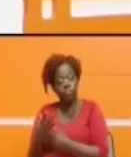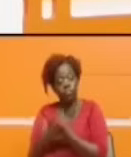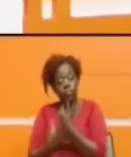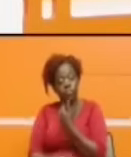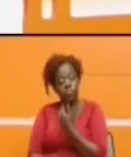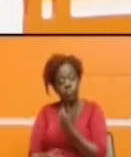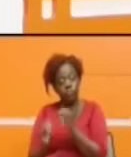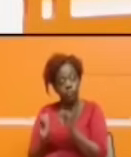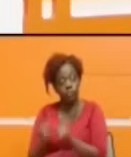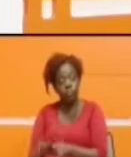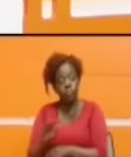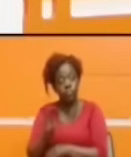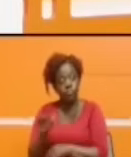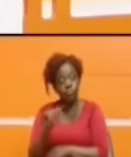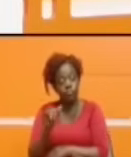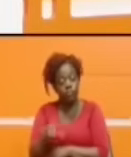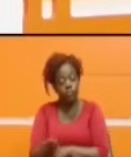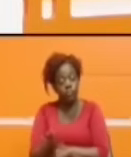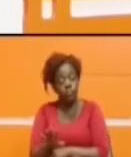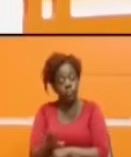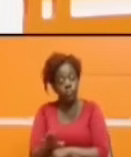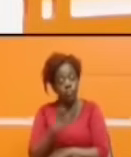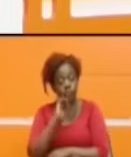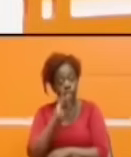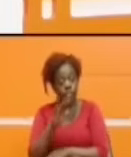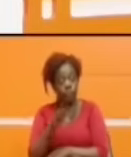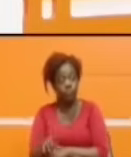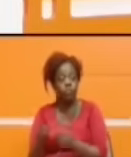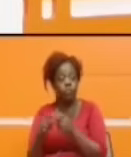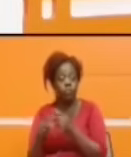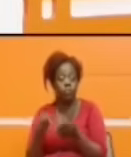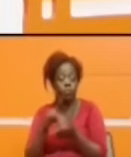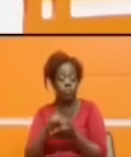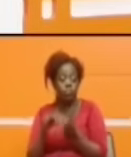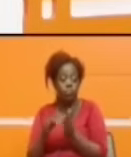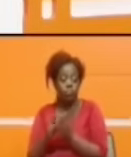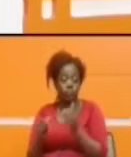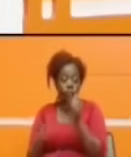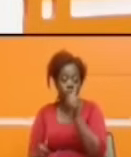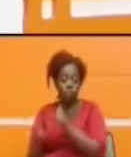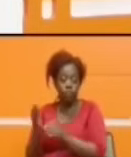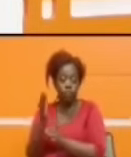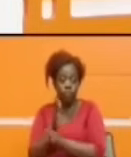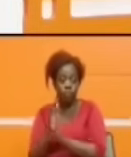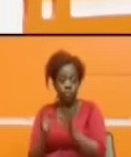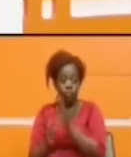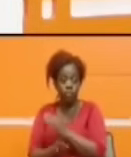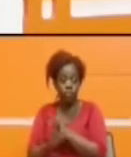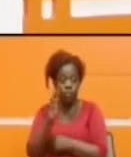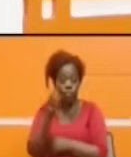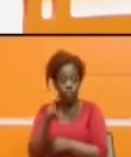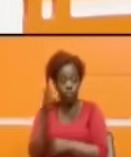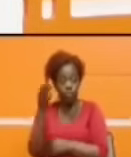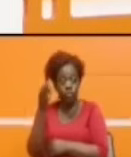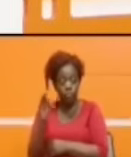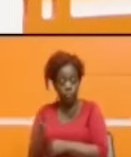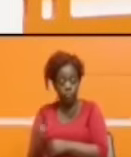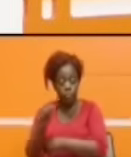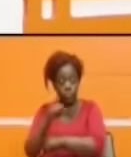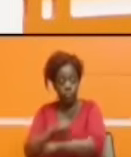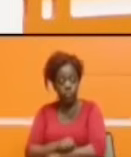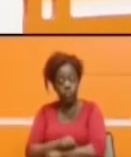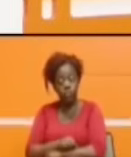obwavu okwesiba mu bitundu byeyo. Abyogedde atongoza projects ezizimbiddwa UPDF okuli